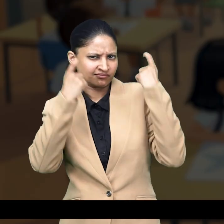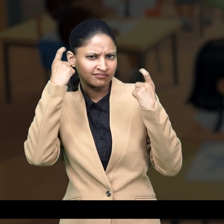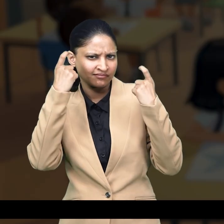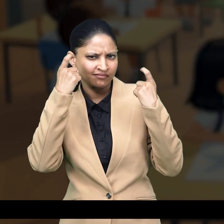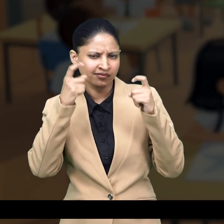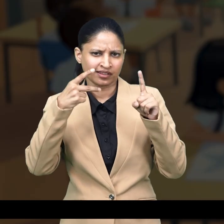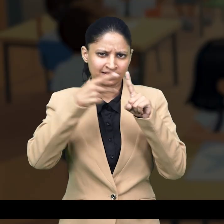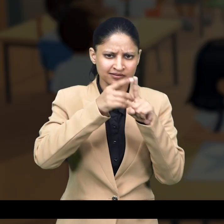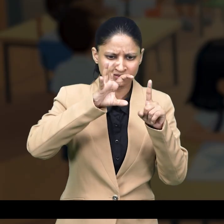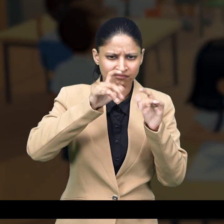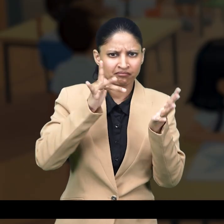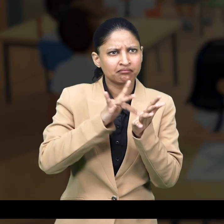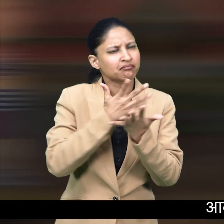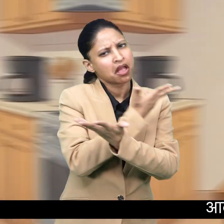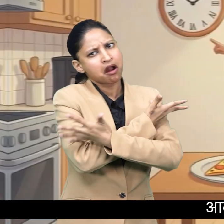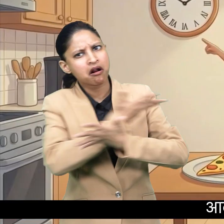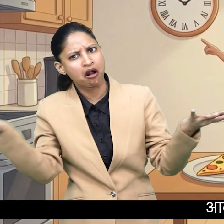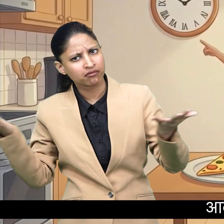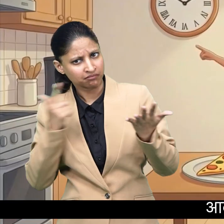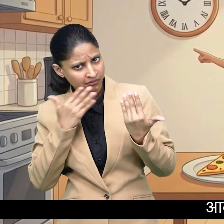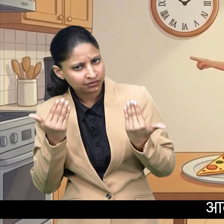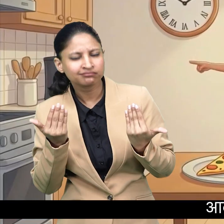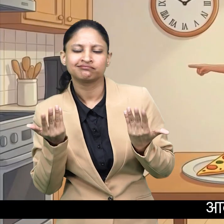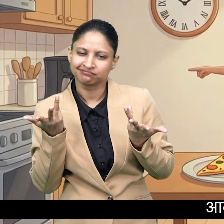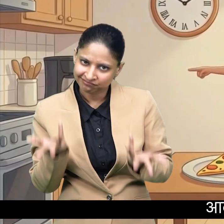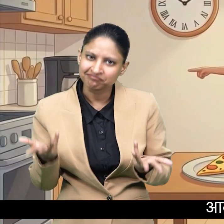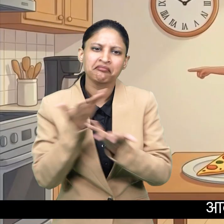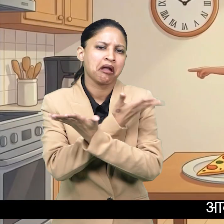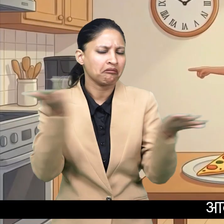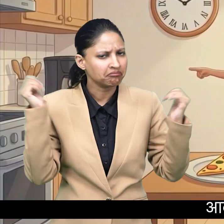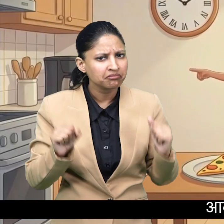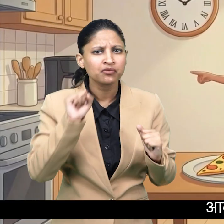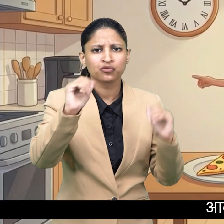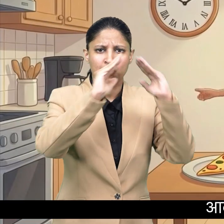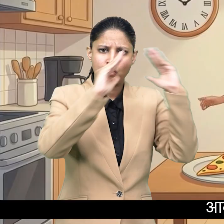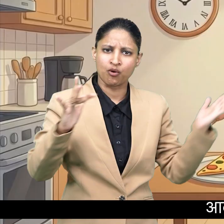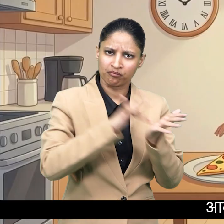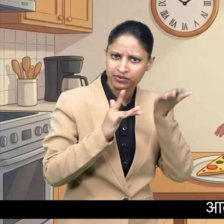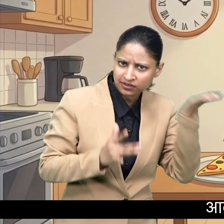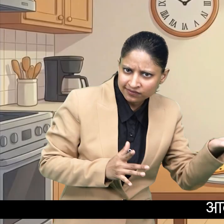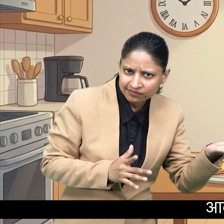आणि अंदाज लावा काय, आकार तुमच्या भोवतीही आहेत.